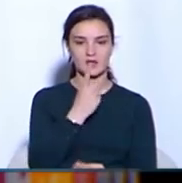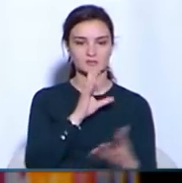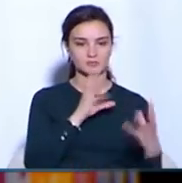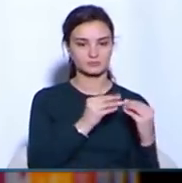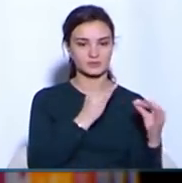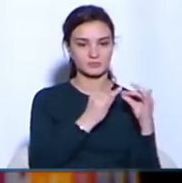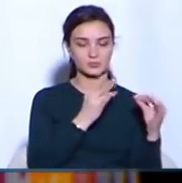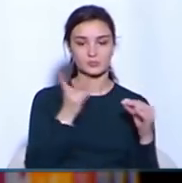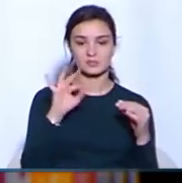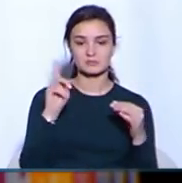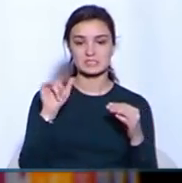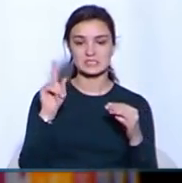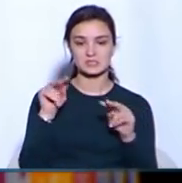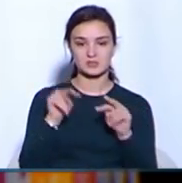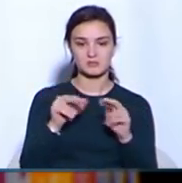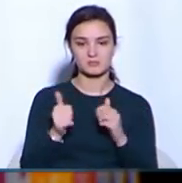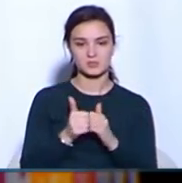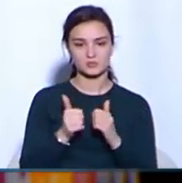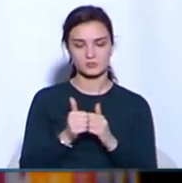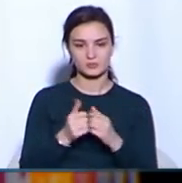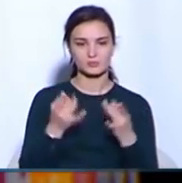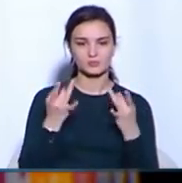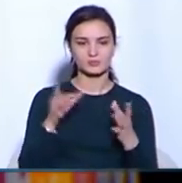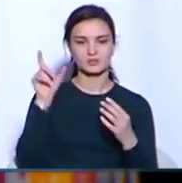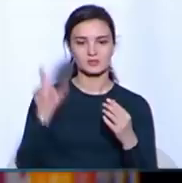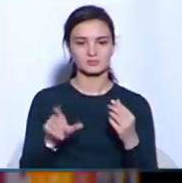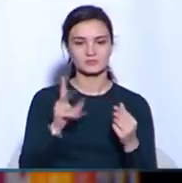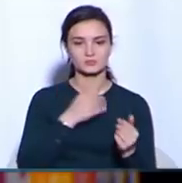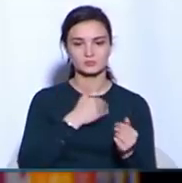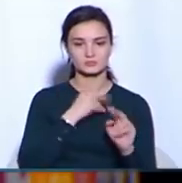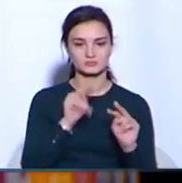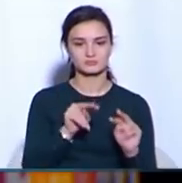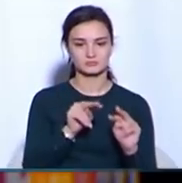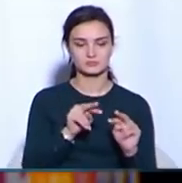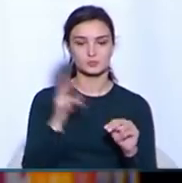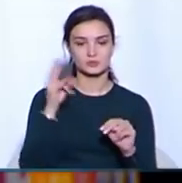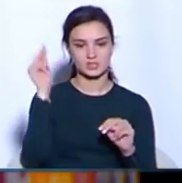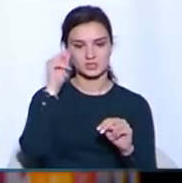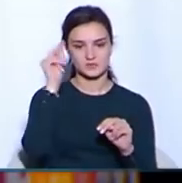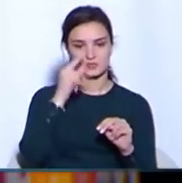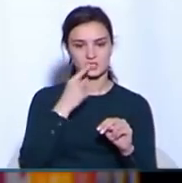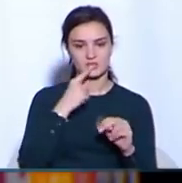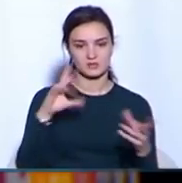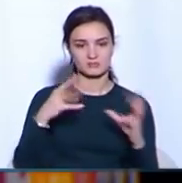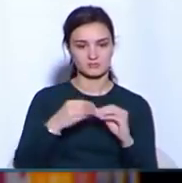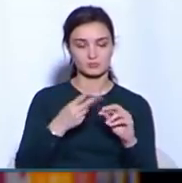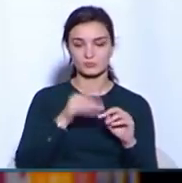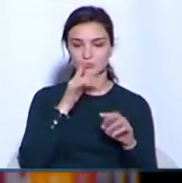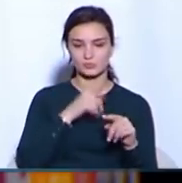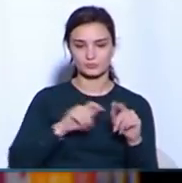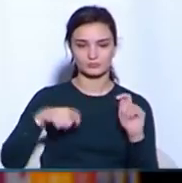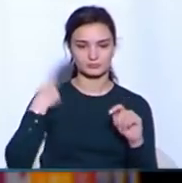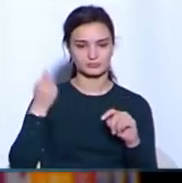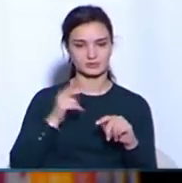და ძიძამ, მეზობელმა, უბრალოდ კეთილმოსურნე ადამიანმა ჯერ კიდე უნდა ისწავლოს ეს ენა და ამასობაში დრო